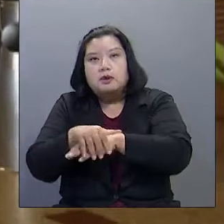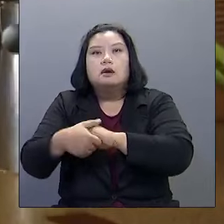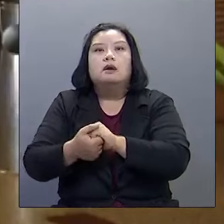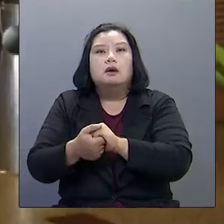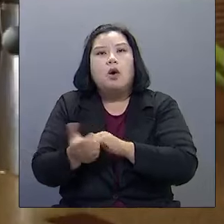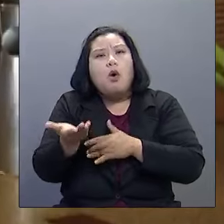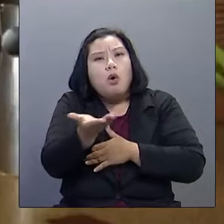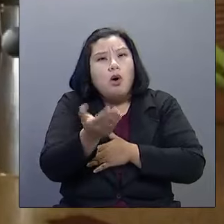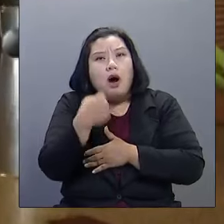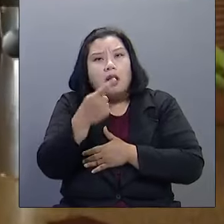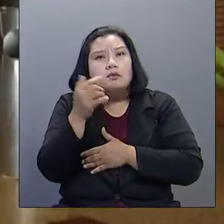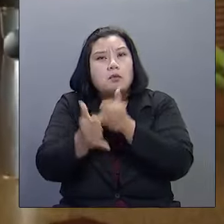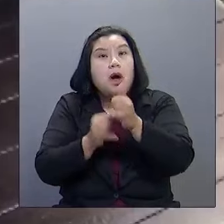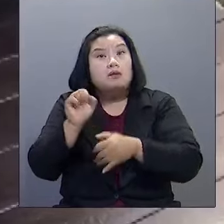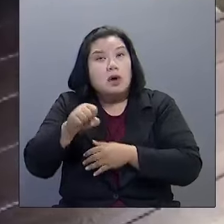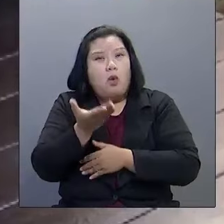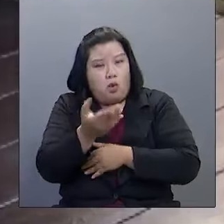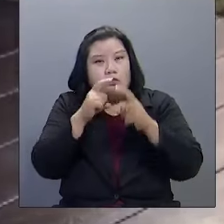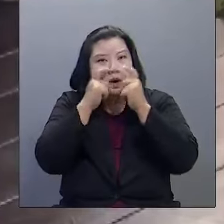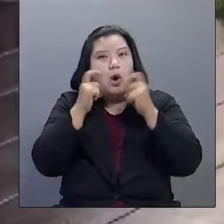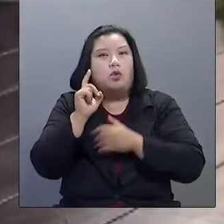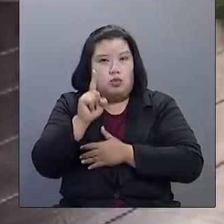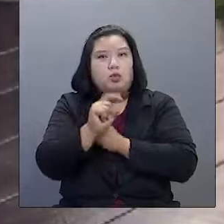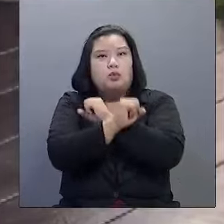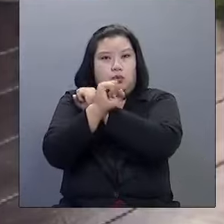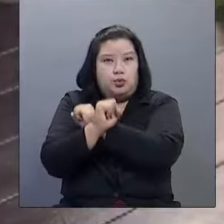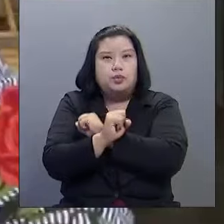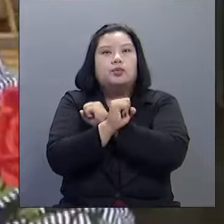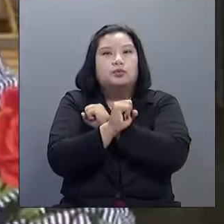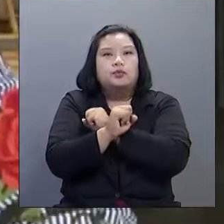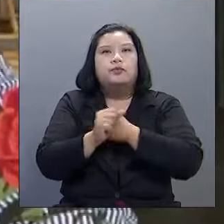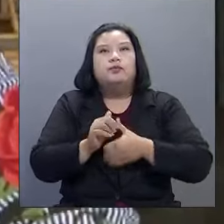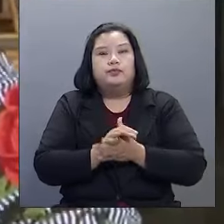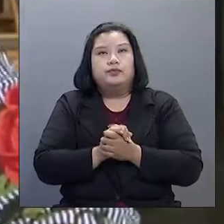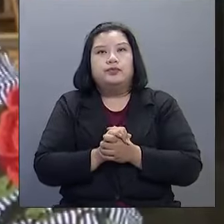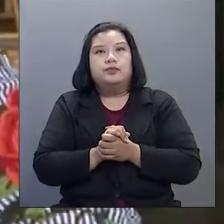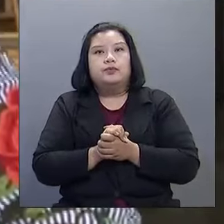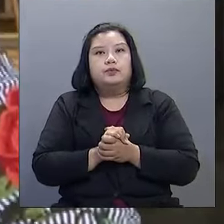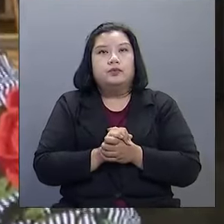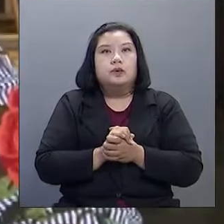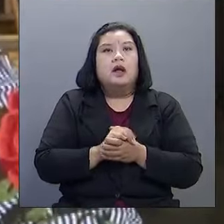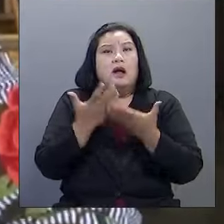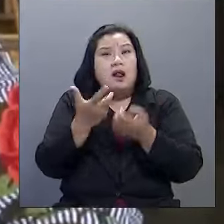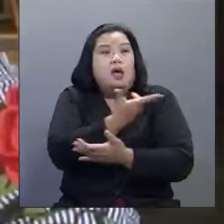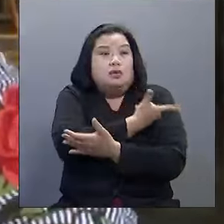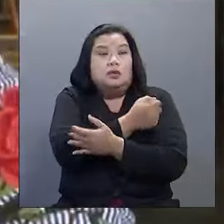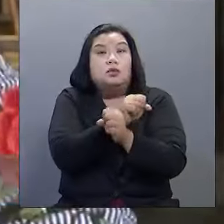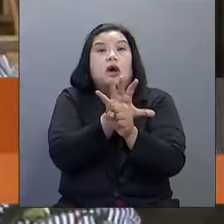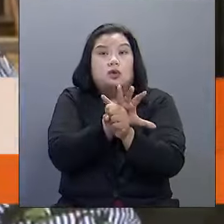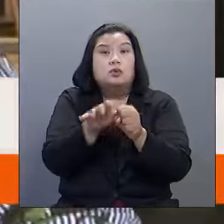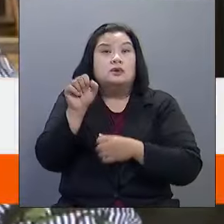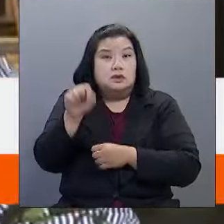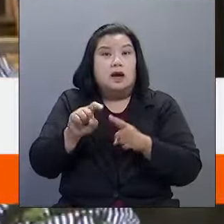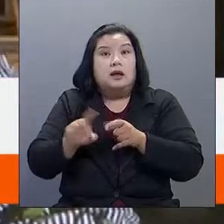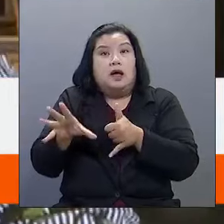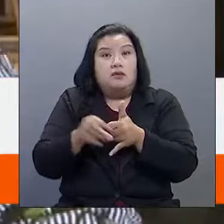ขอความร่วมมือนักท่องเที่ยวให้สวมหน้ากากอนามัยด้วยค่ะไม่ว่าเราจะฉีดวัคซีนไปแล้วอย่างเงี้ยแต่ว่ามันก็สามารถ